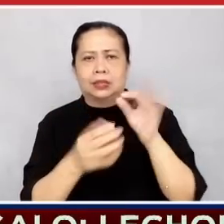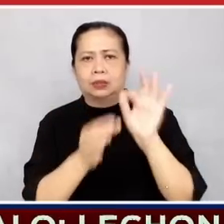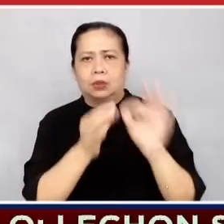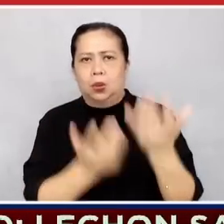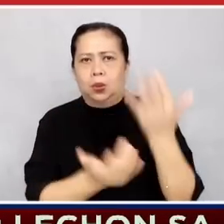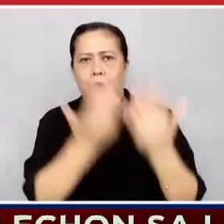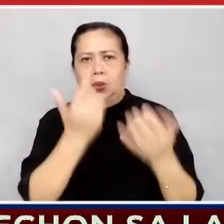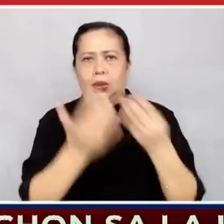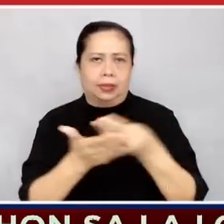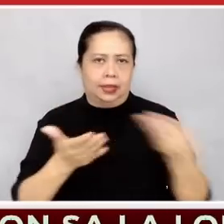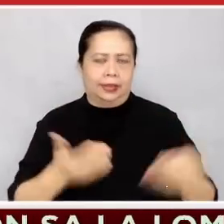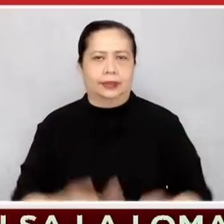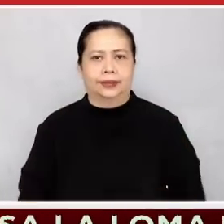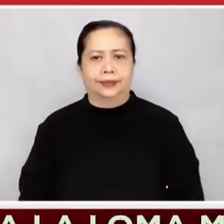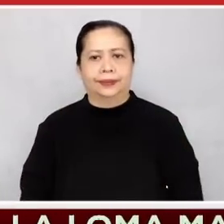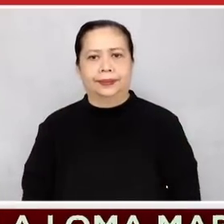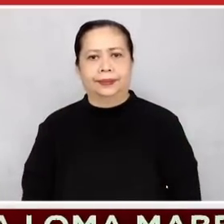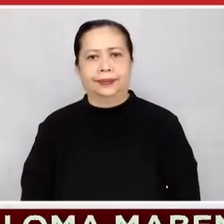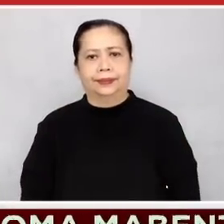materials.